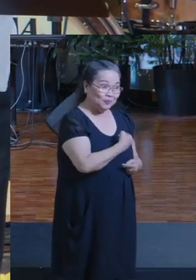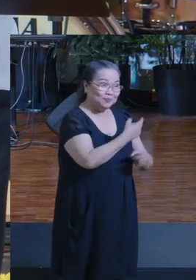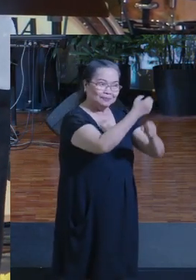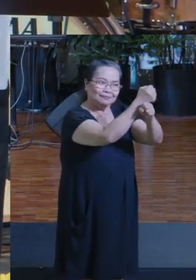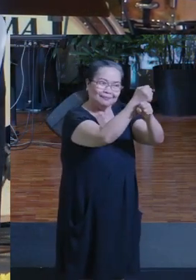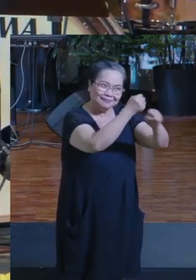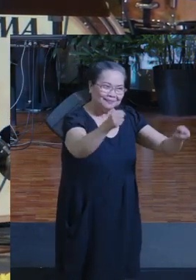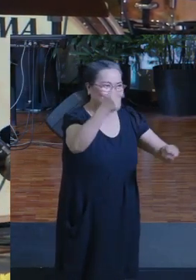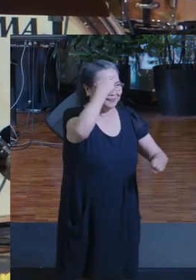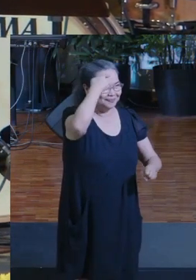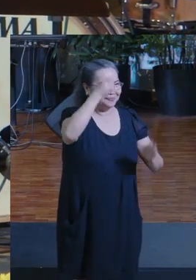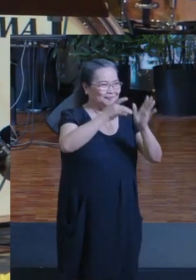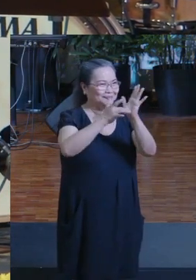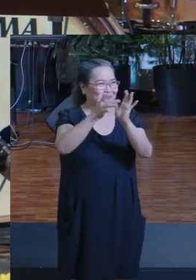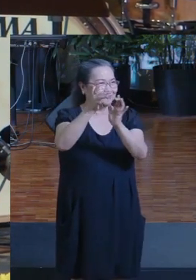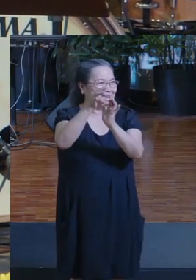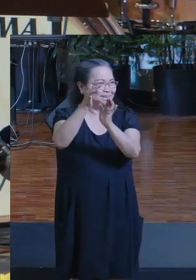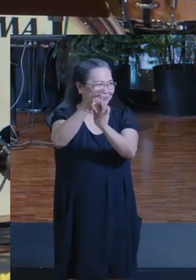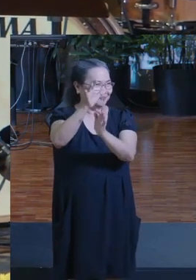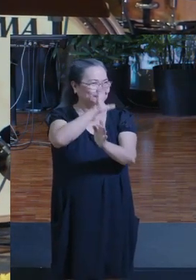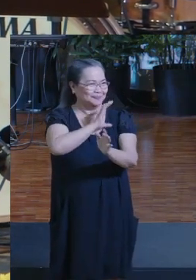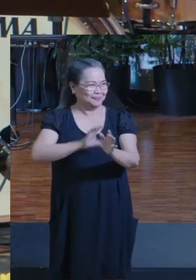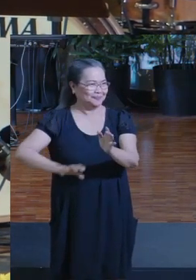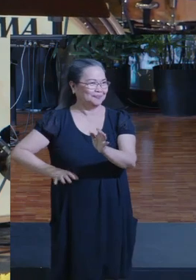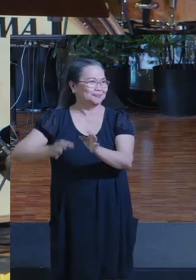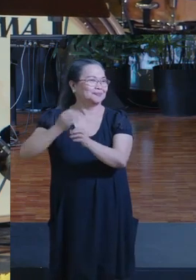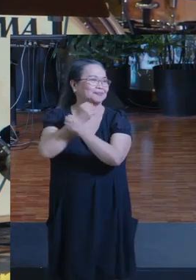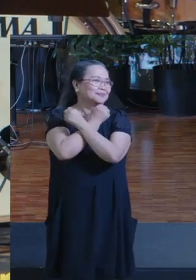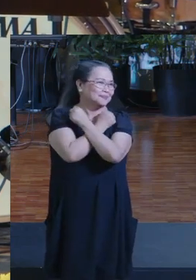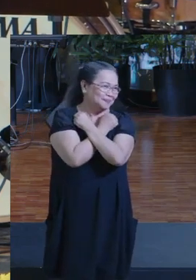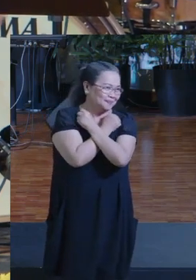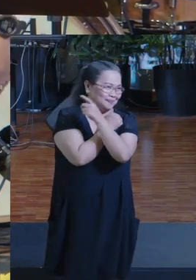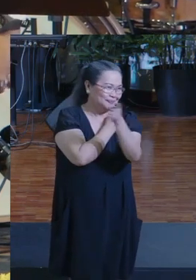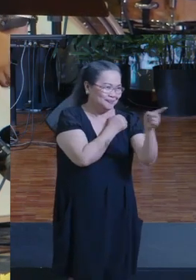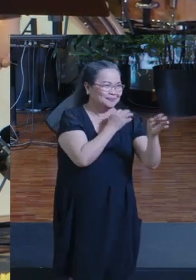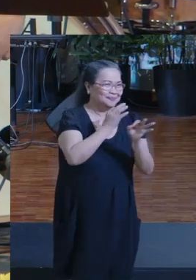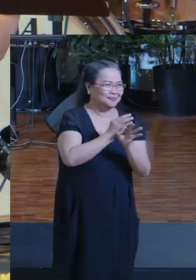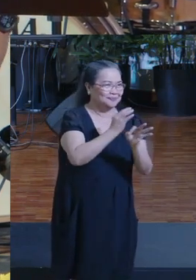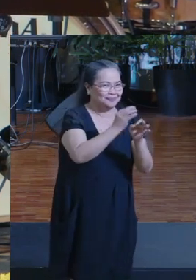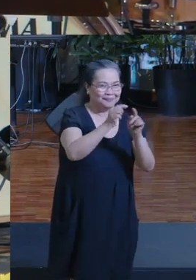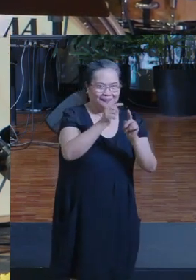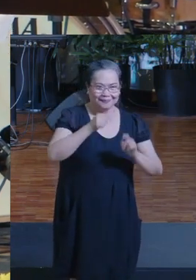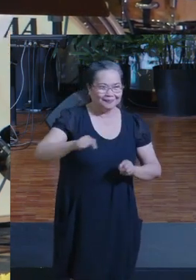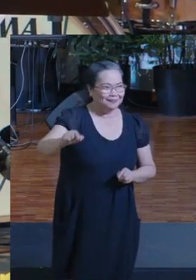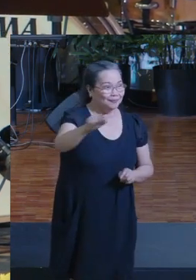maliligtas dahil sa kanyang katapatan sa atin. Meron po ba dito